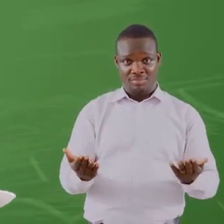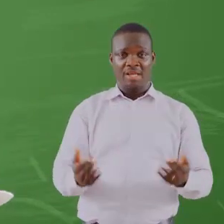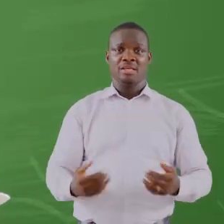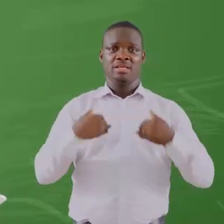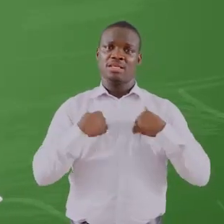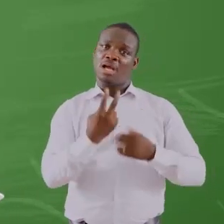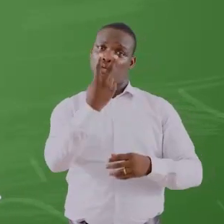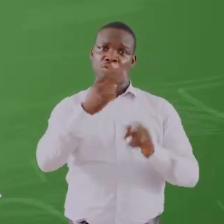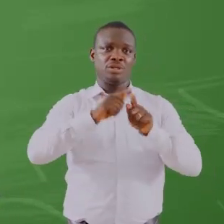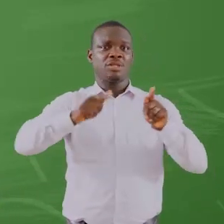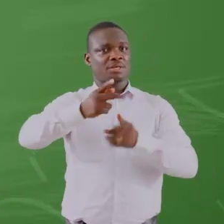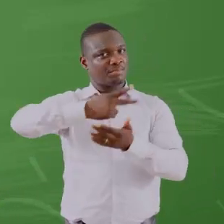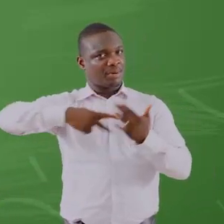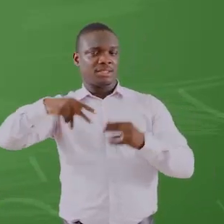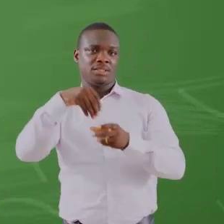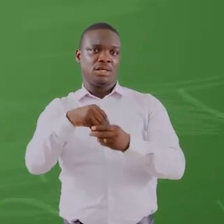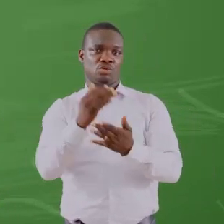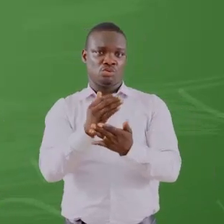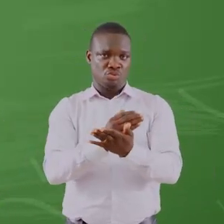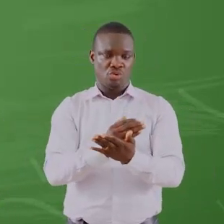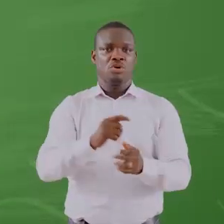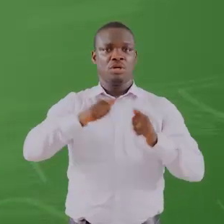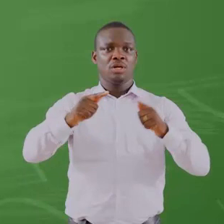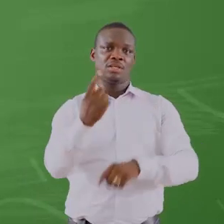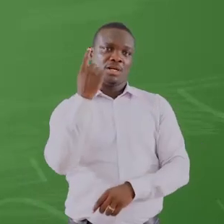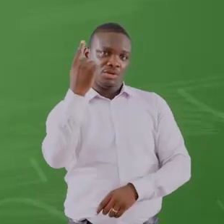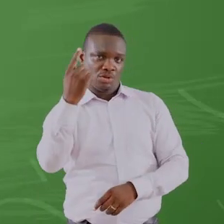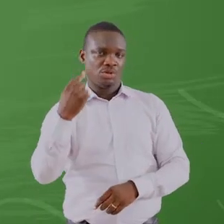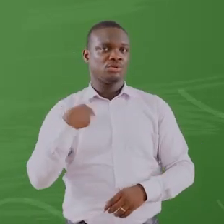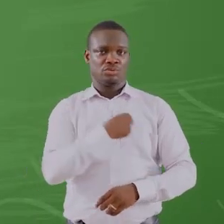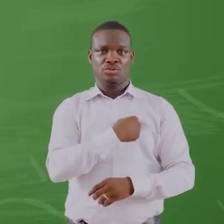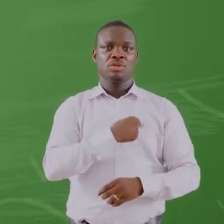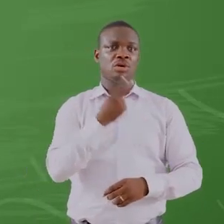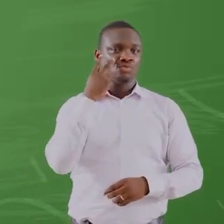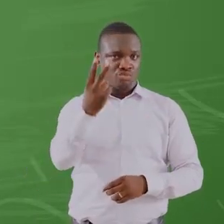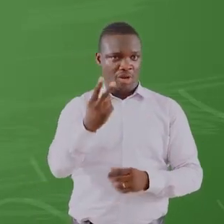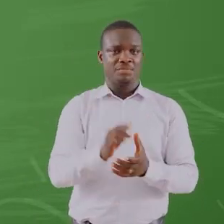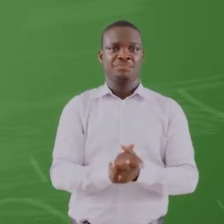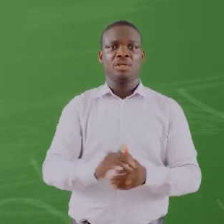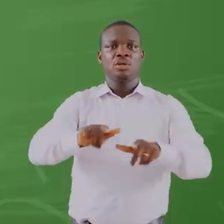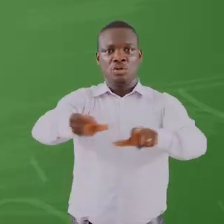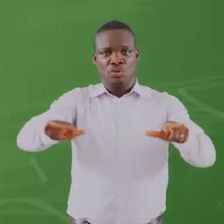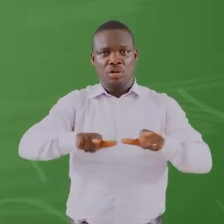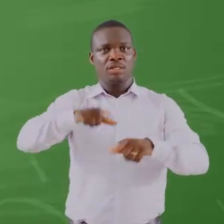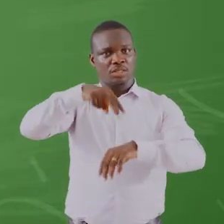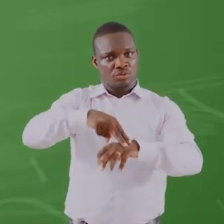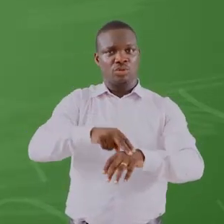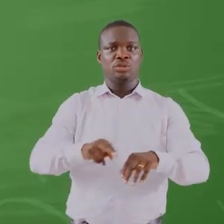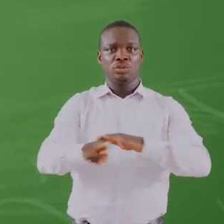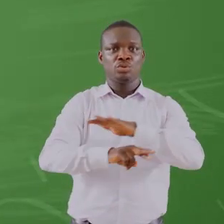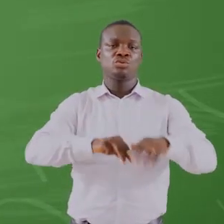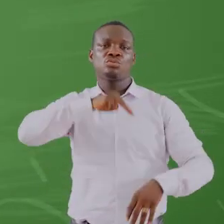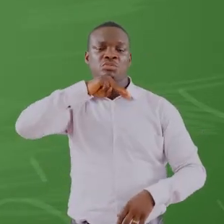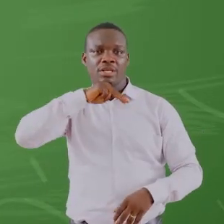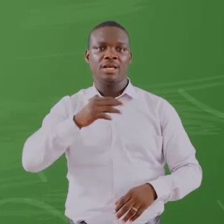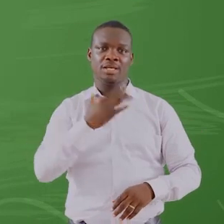deux grandes parties. En grand 1, nous allons voir la localisation de ces ressources minières et